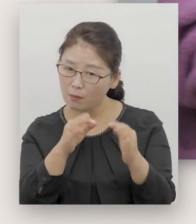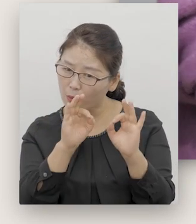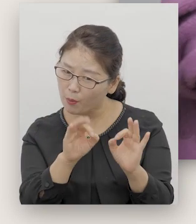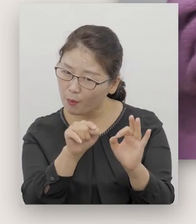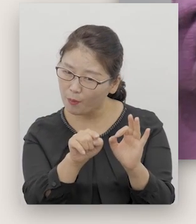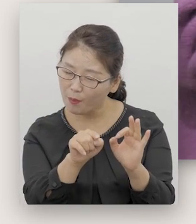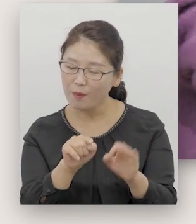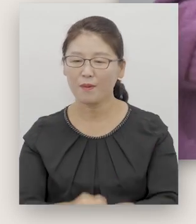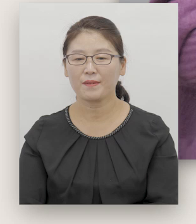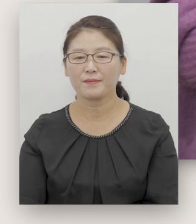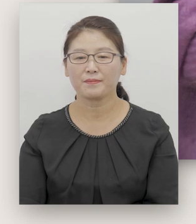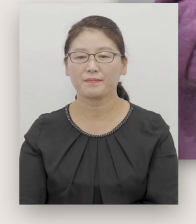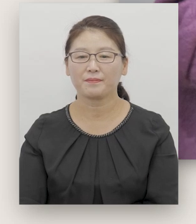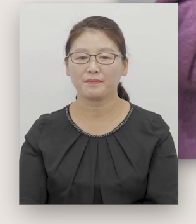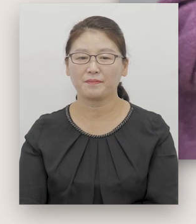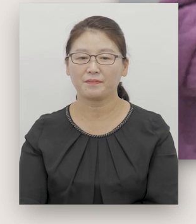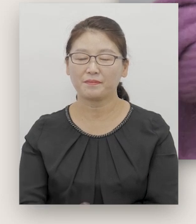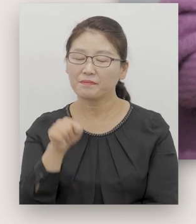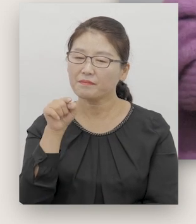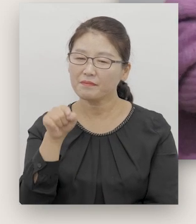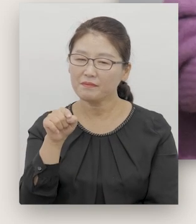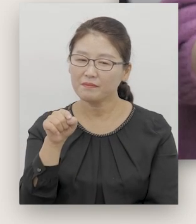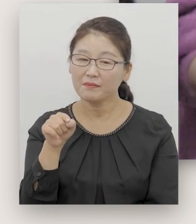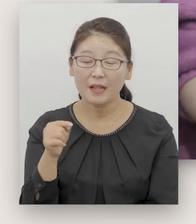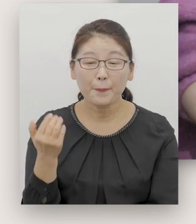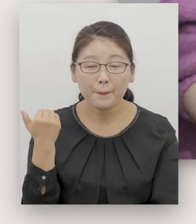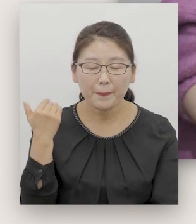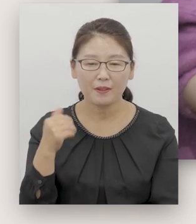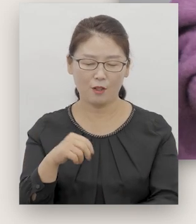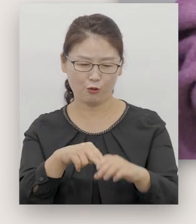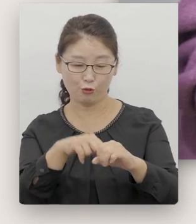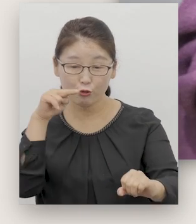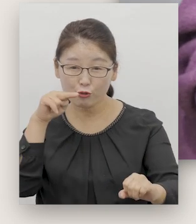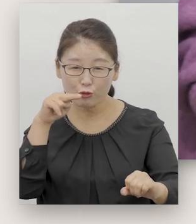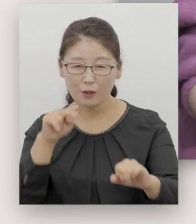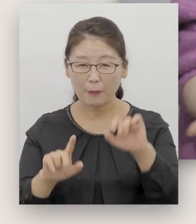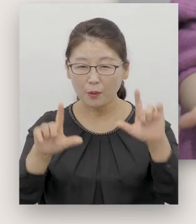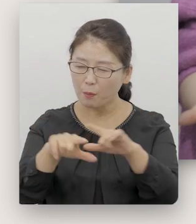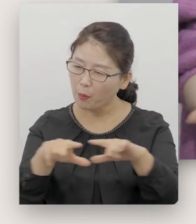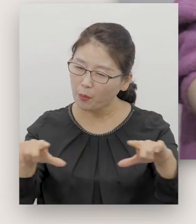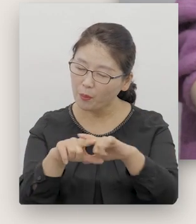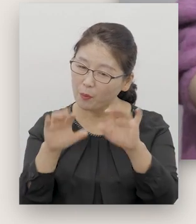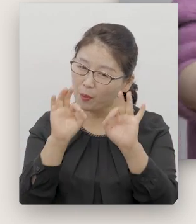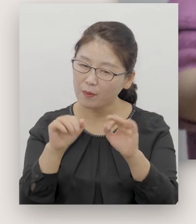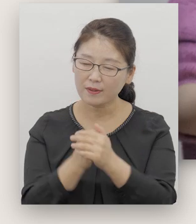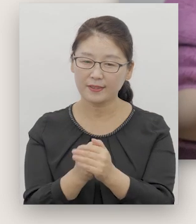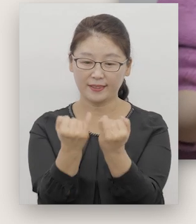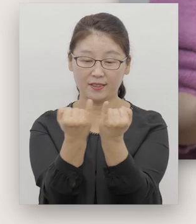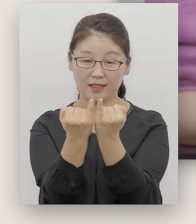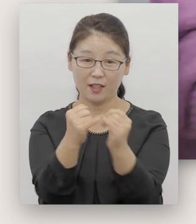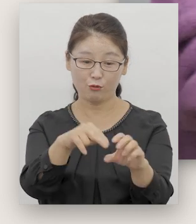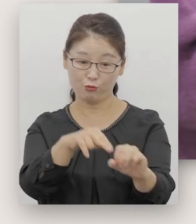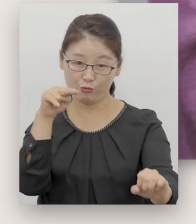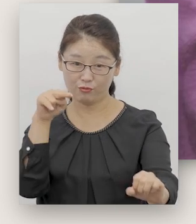당시 그 누드라고 한다면, 이제 여성의 누드를 보통 연상을 하고요. 그리고 비스듬히